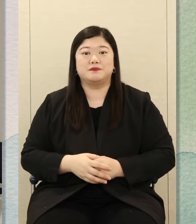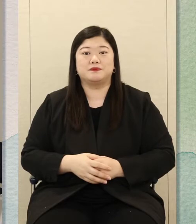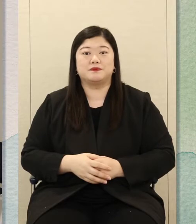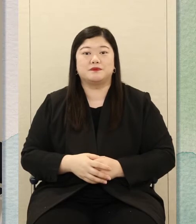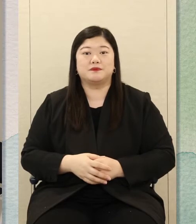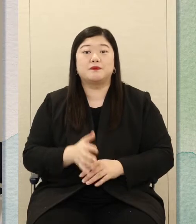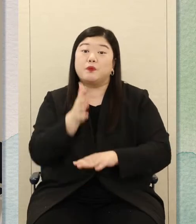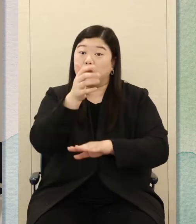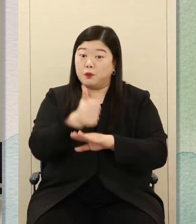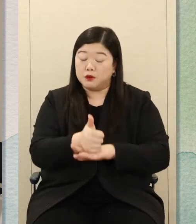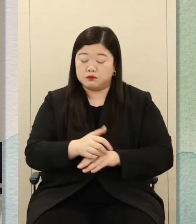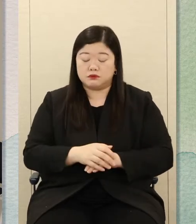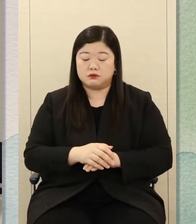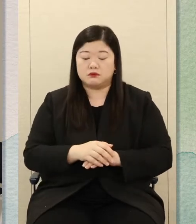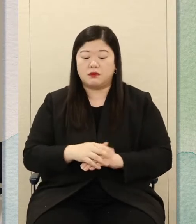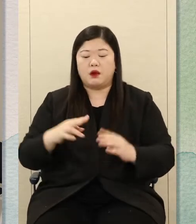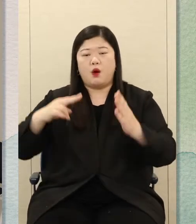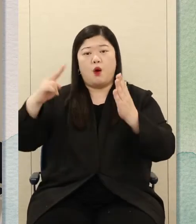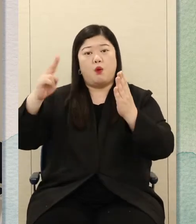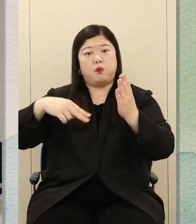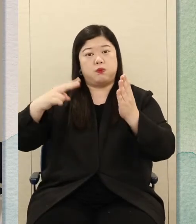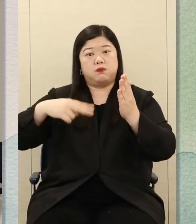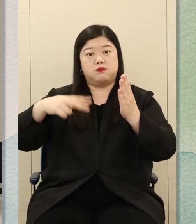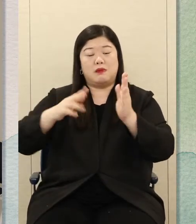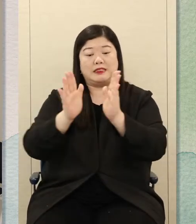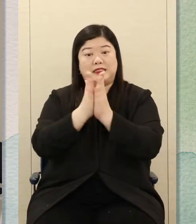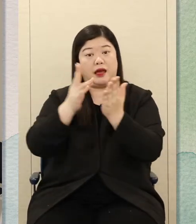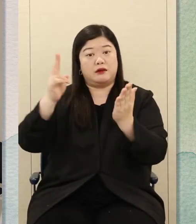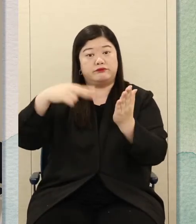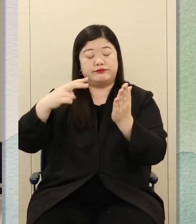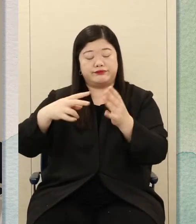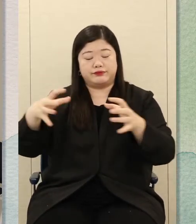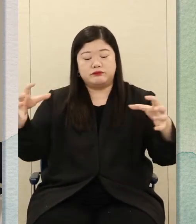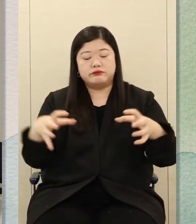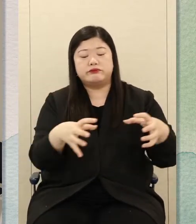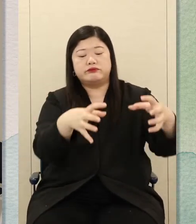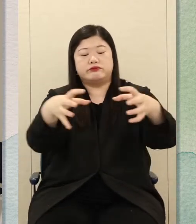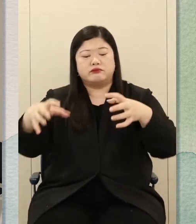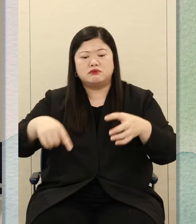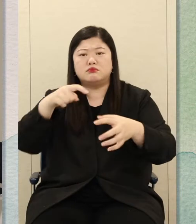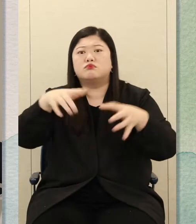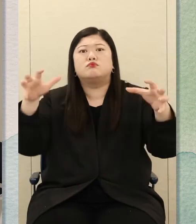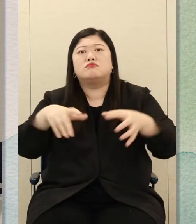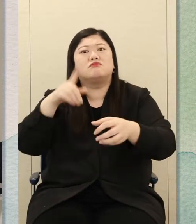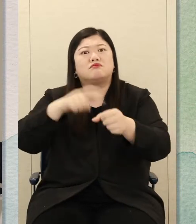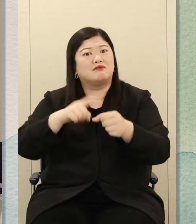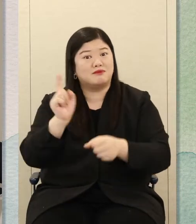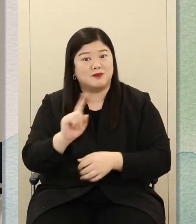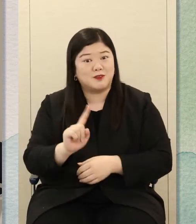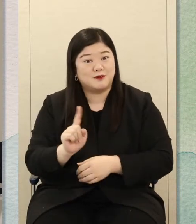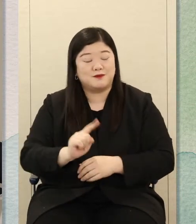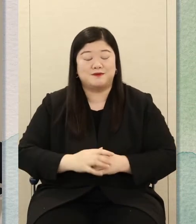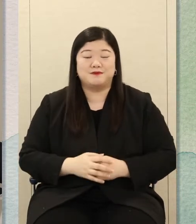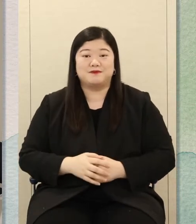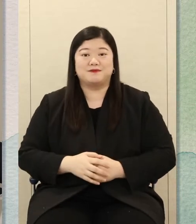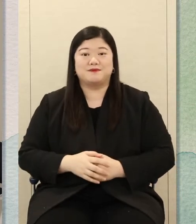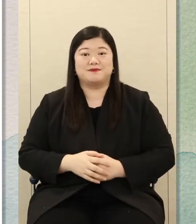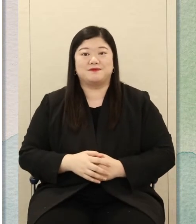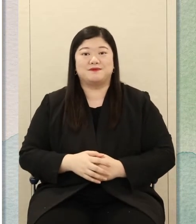그러면 독서 공동체 왜 이제 어떤 목적으로 하게 되나 이걸 좀 말씀을